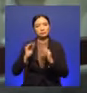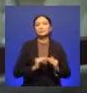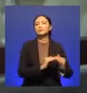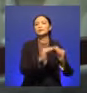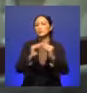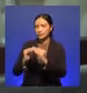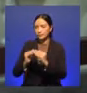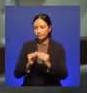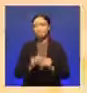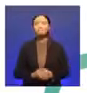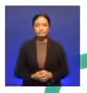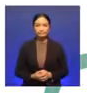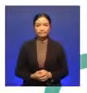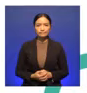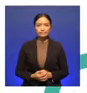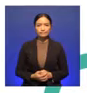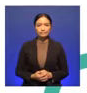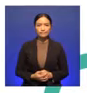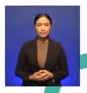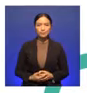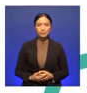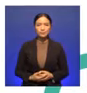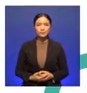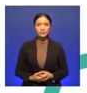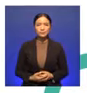างเดิมให้กว้างออกไป